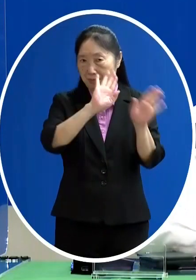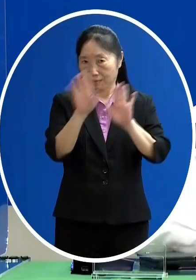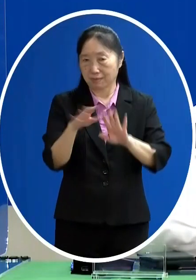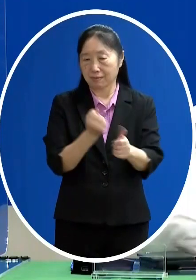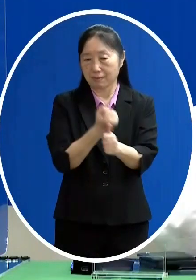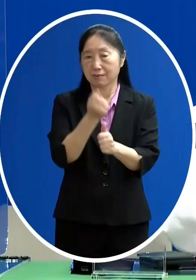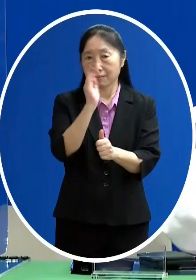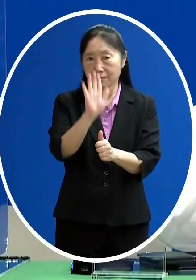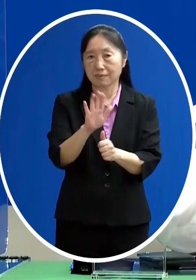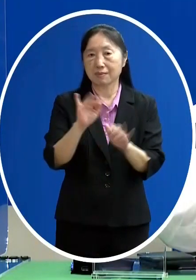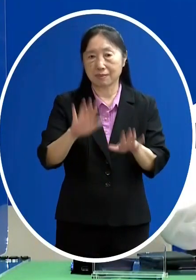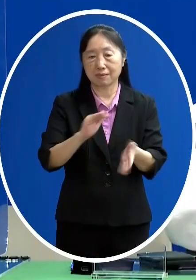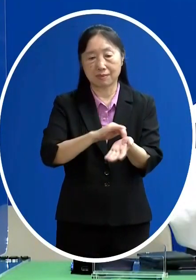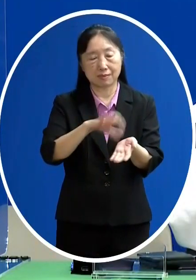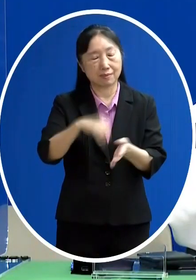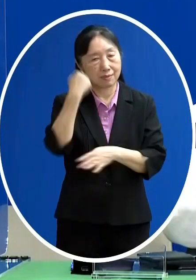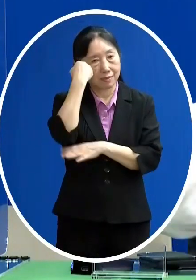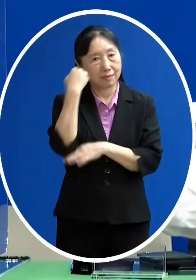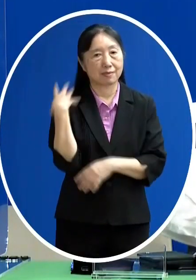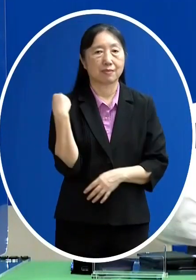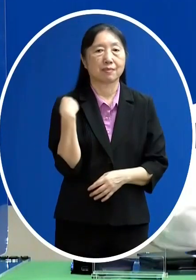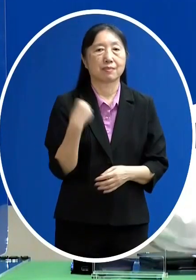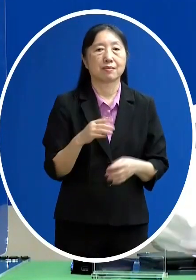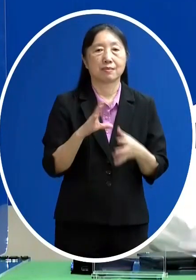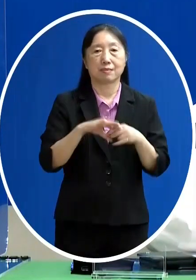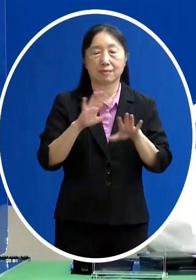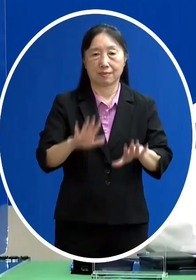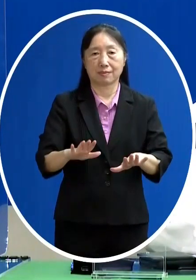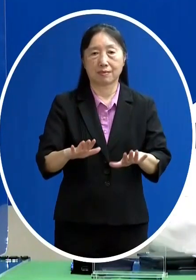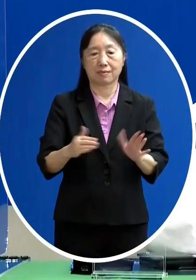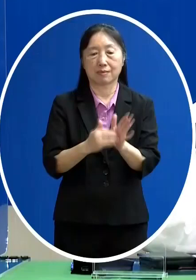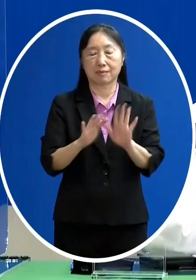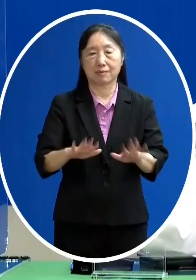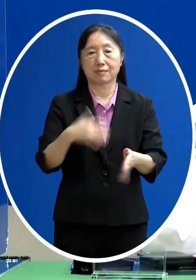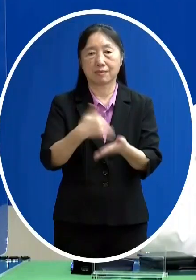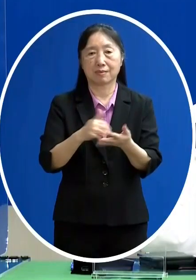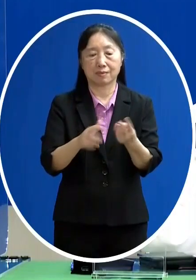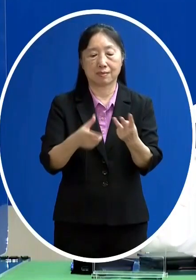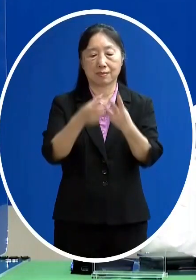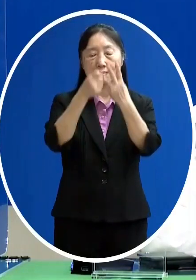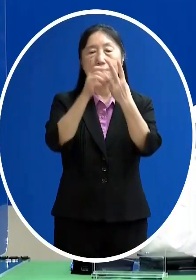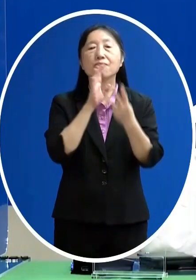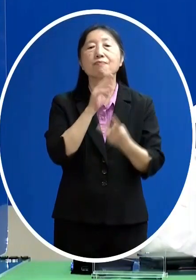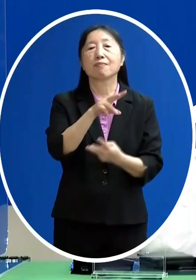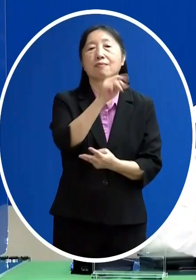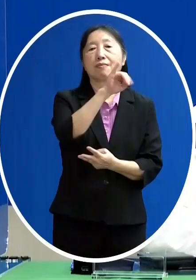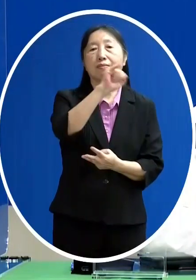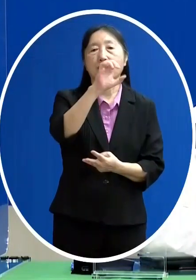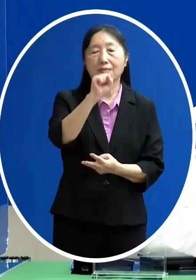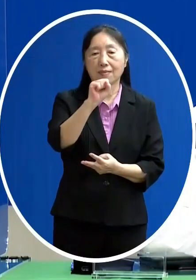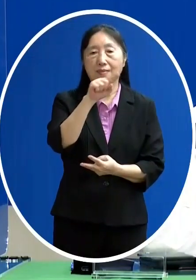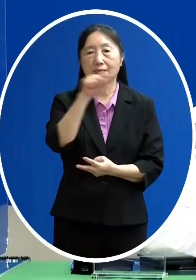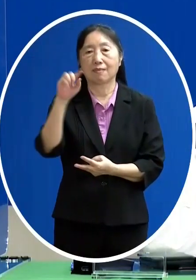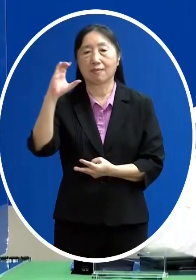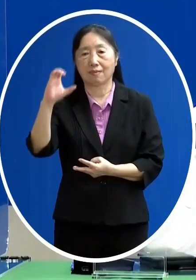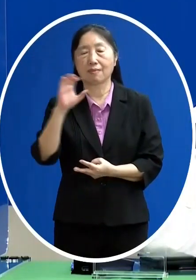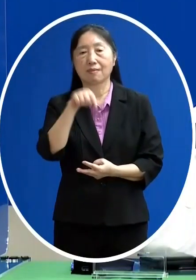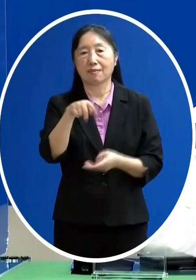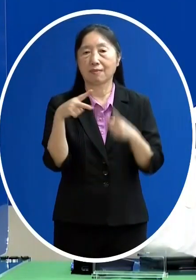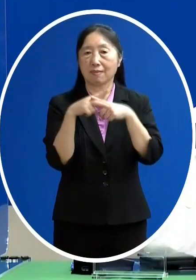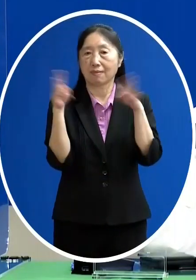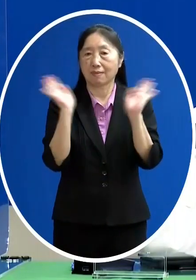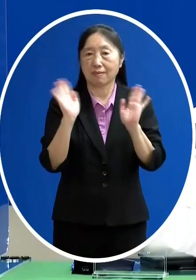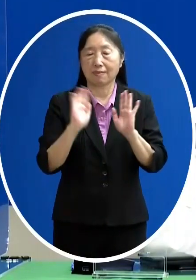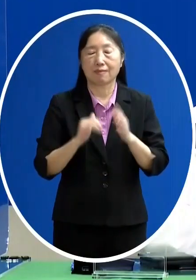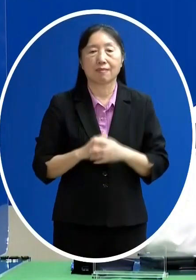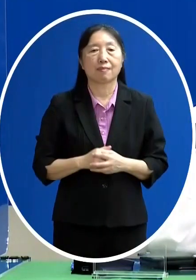转，那目前仍在住院当中，那这是我们今年到目前累积第3例的一个密西西比的一个个案那都是